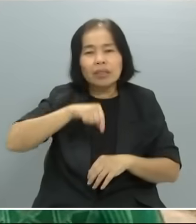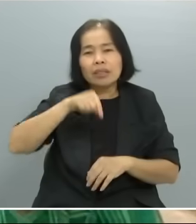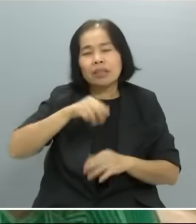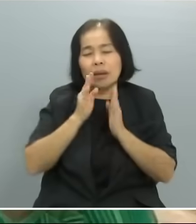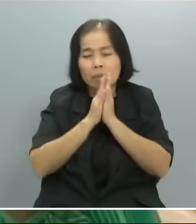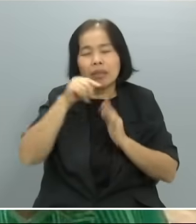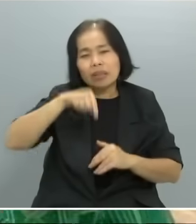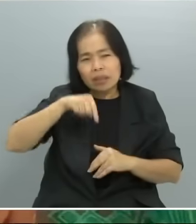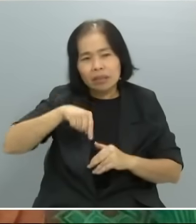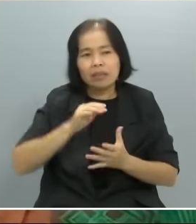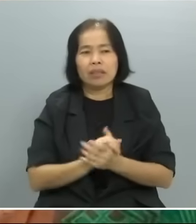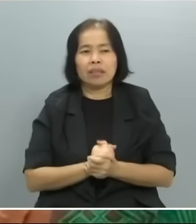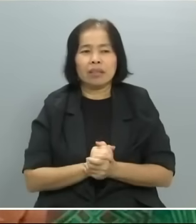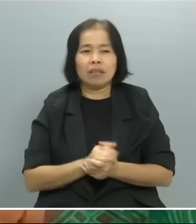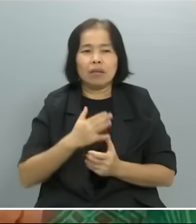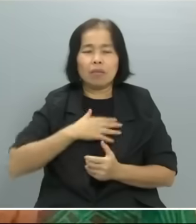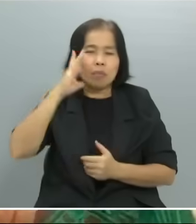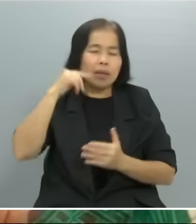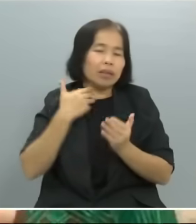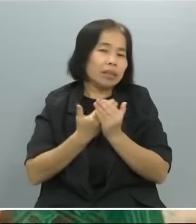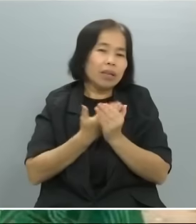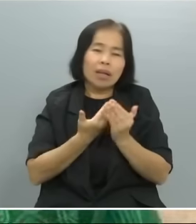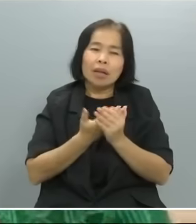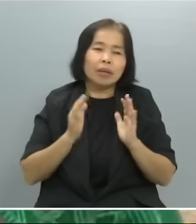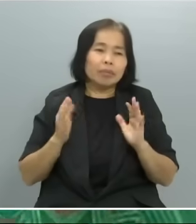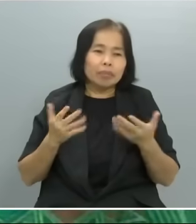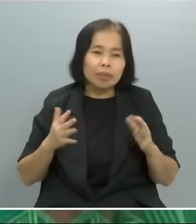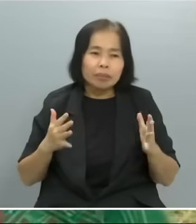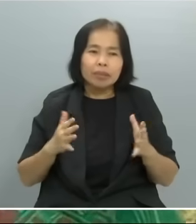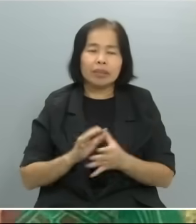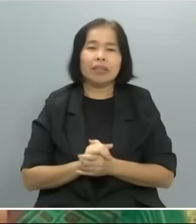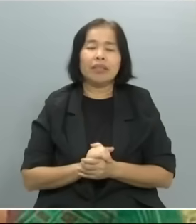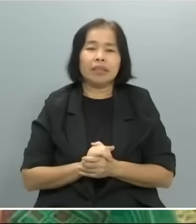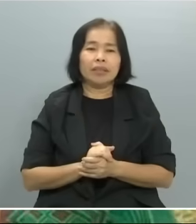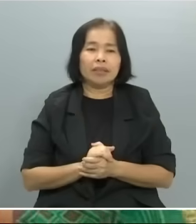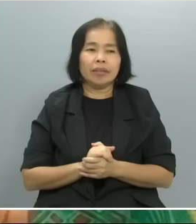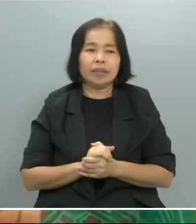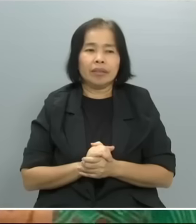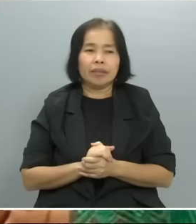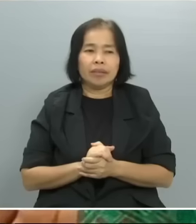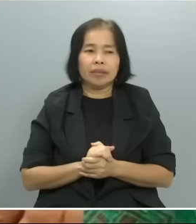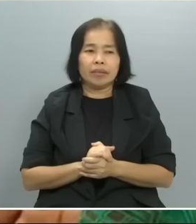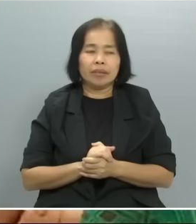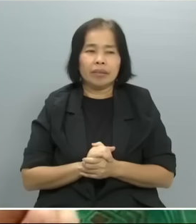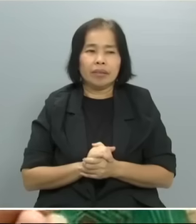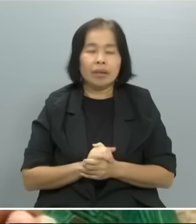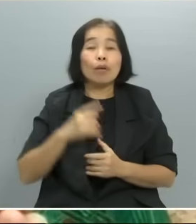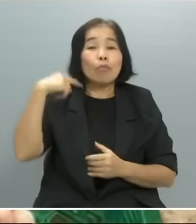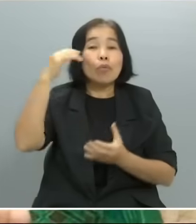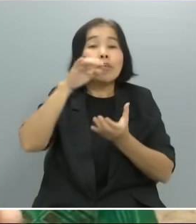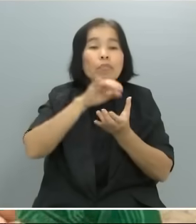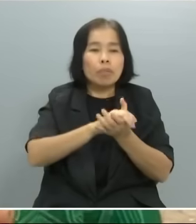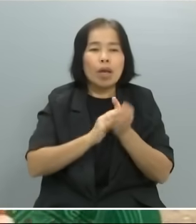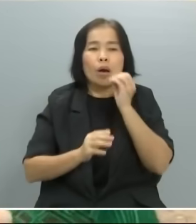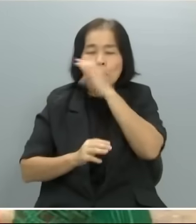ดแหน่เด้อพ่อแม่ก็บ่มีมีเงินมีทองไปเอาเเขาก็มีลูกมีเมียเขาก็